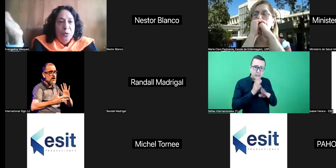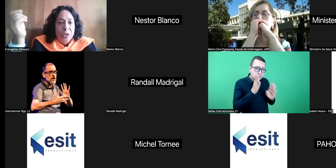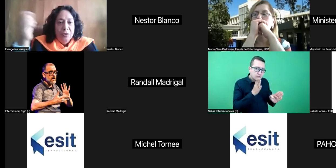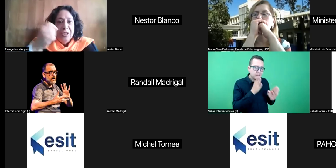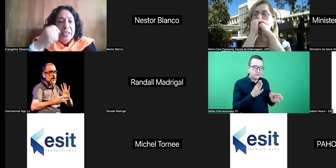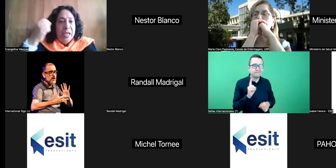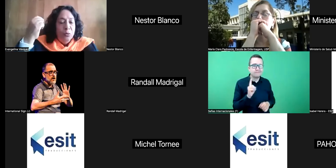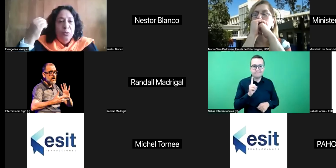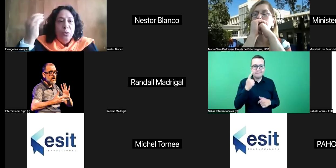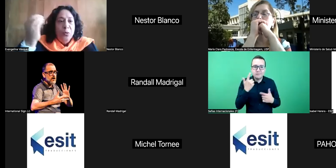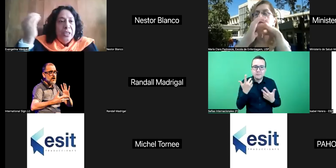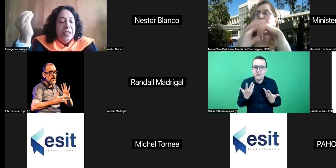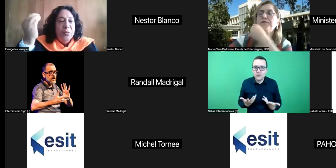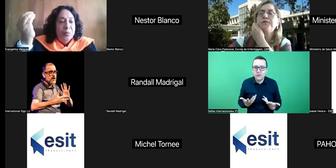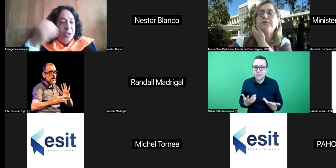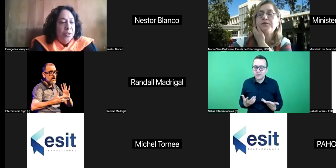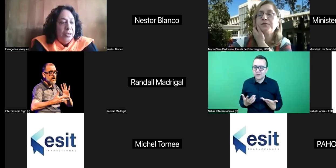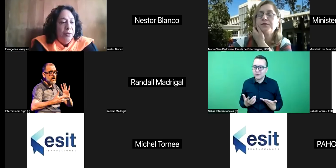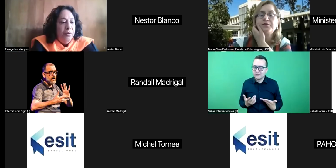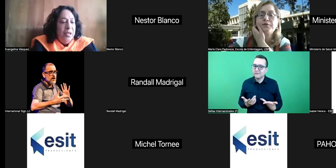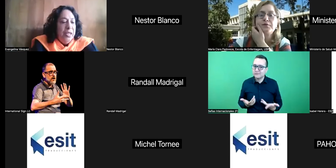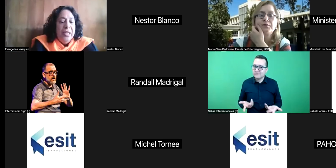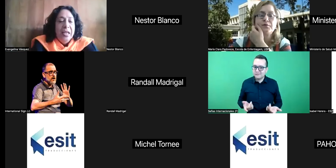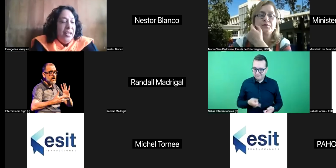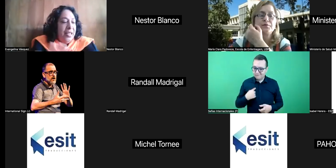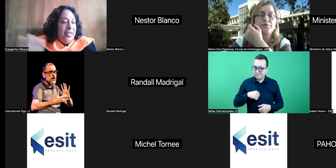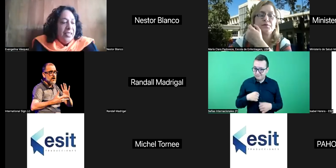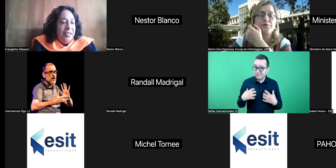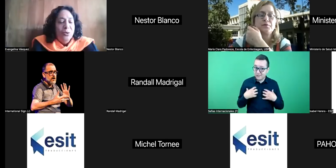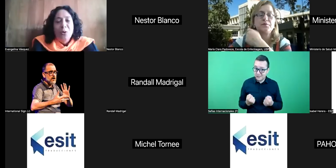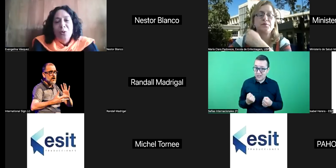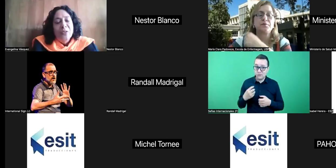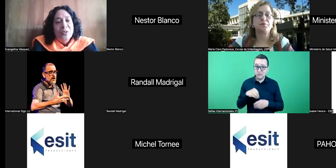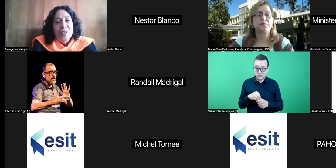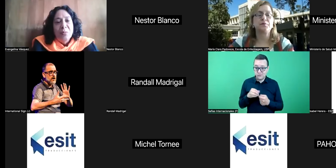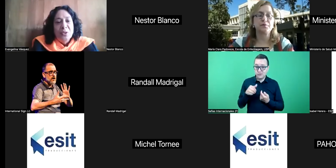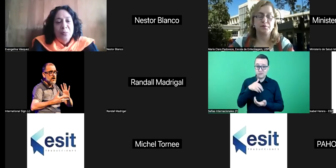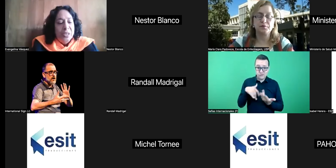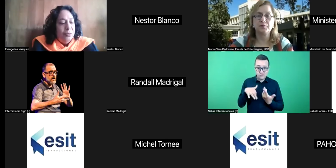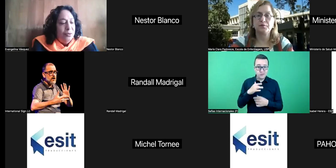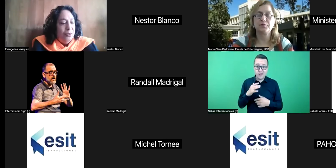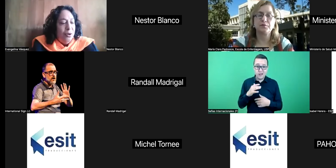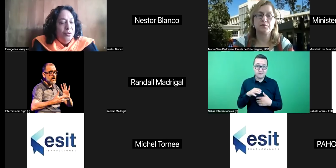Il y a des déterminants sociaux, des conditions de santé qui nous exposent à plus de